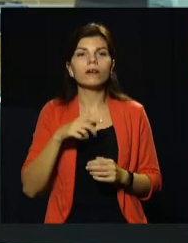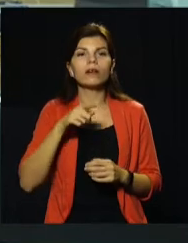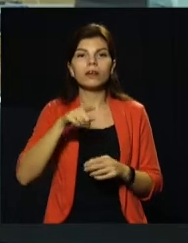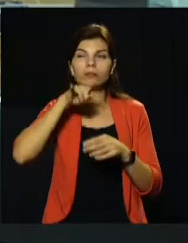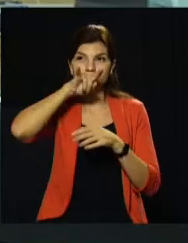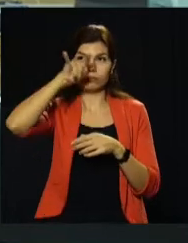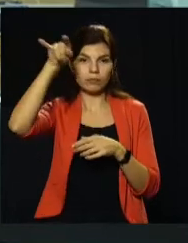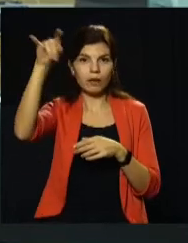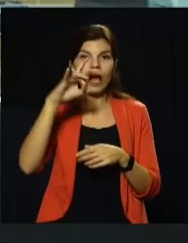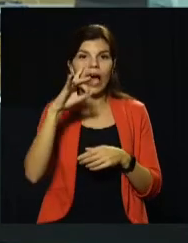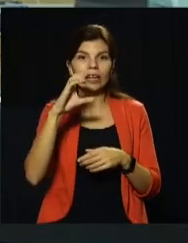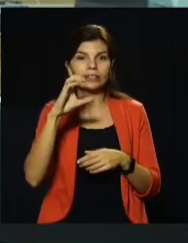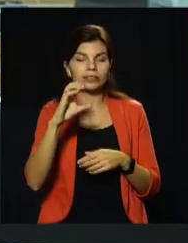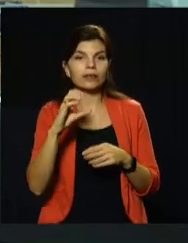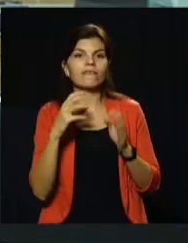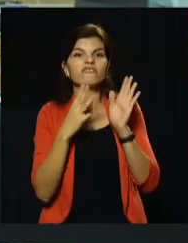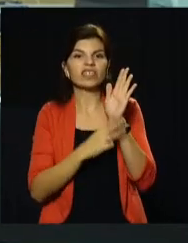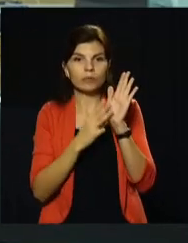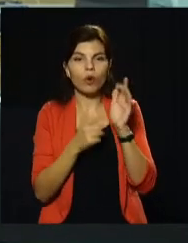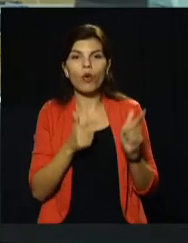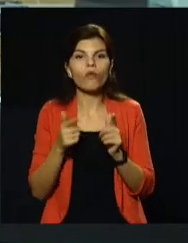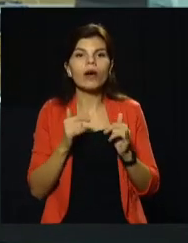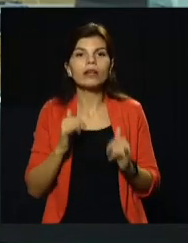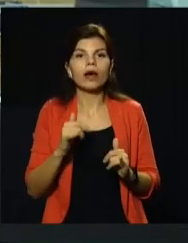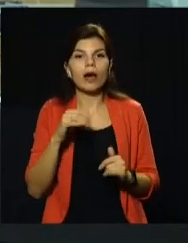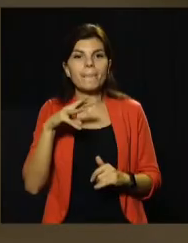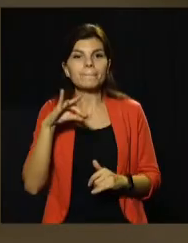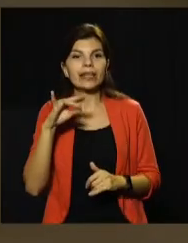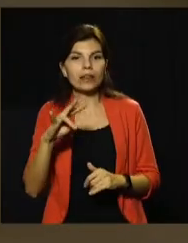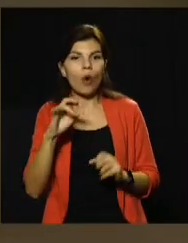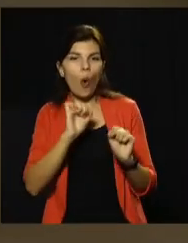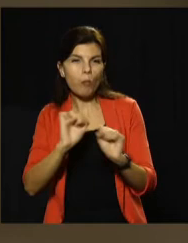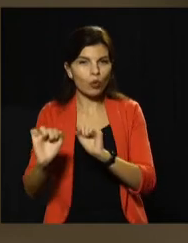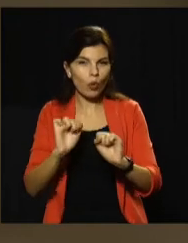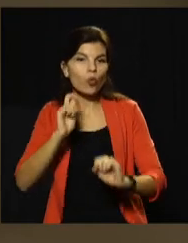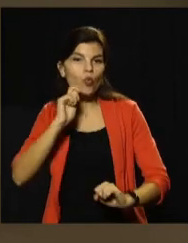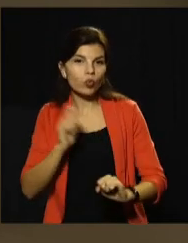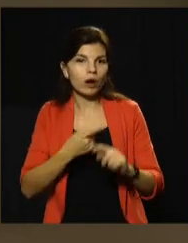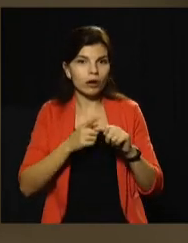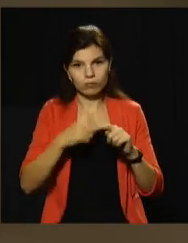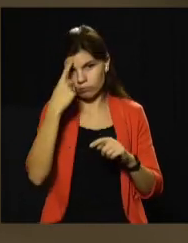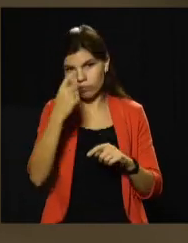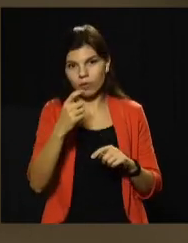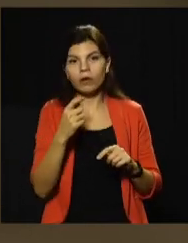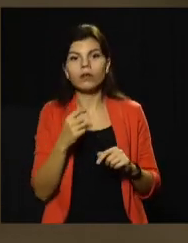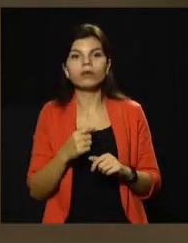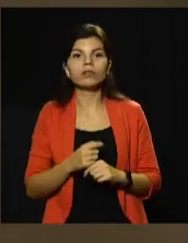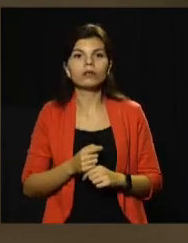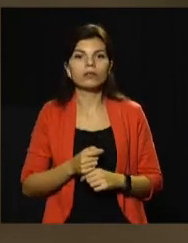авіаційних ракет РС-80, виготовлених для Міноборони України. Про це повідомила прес-служба